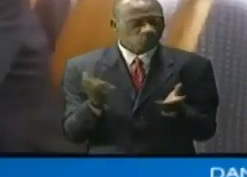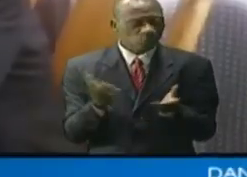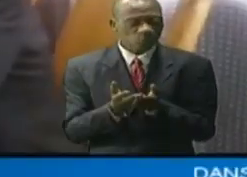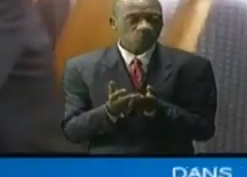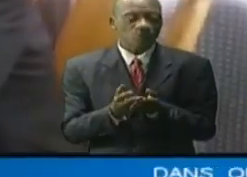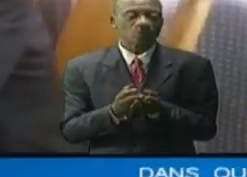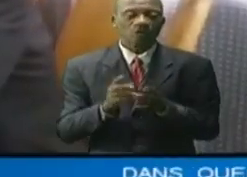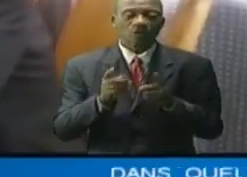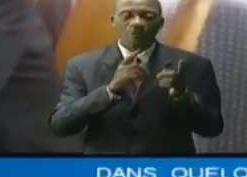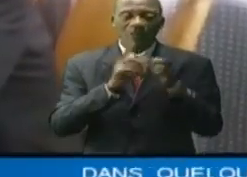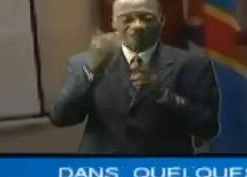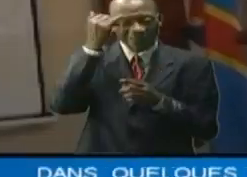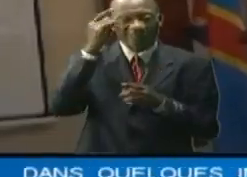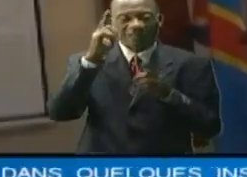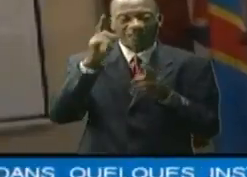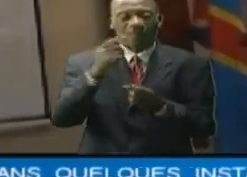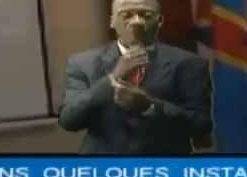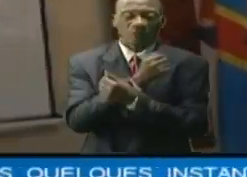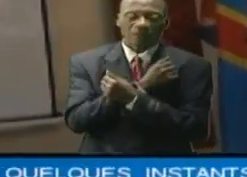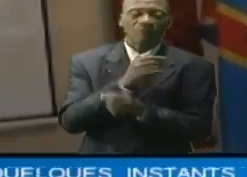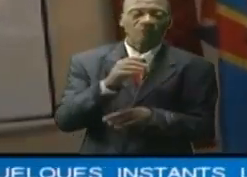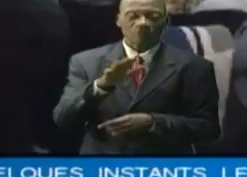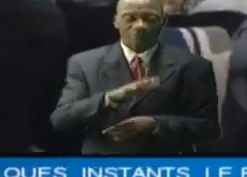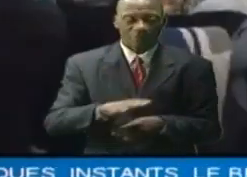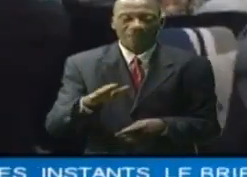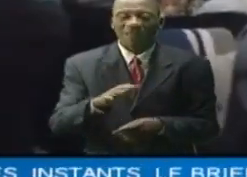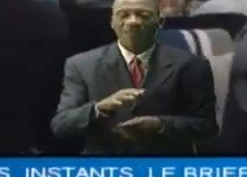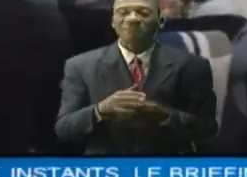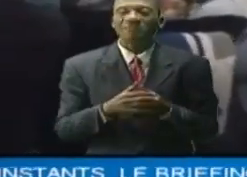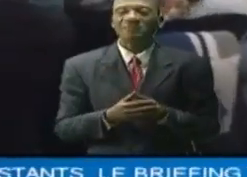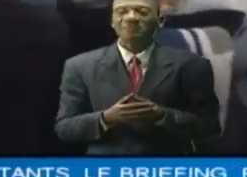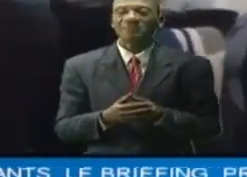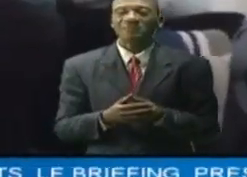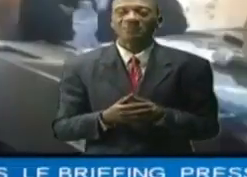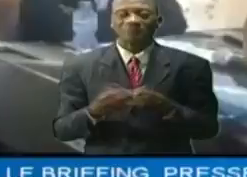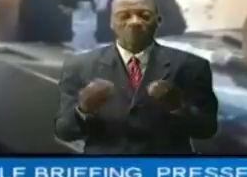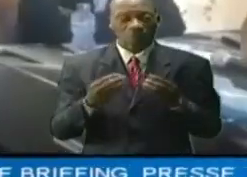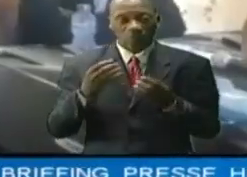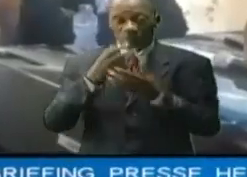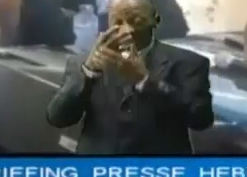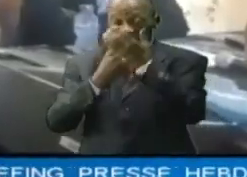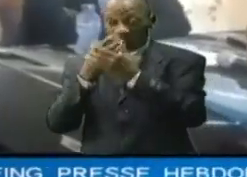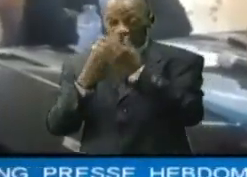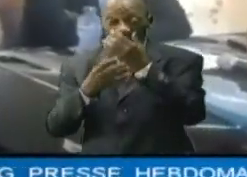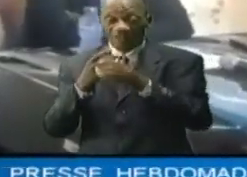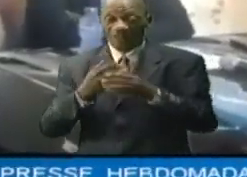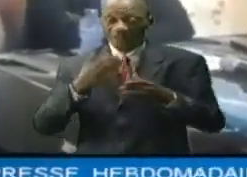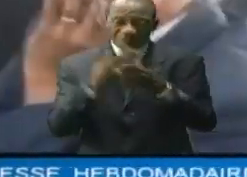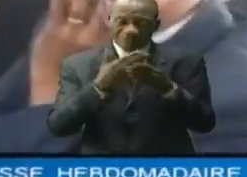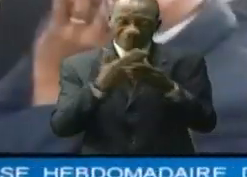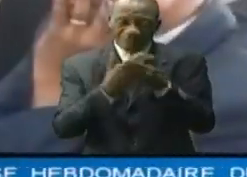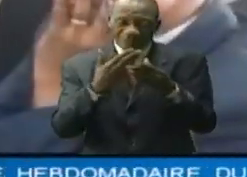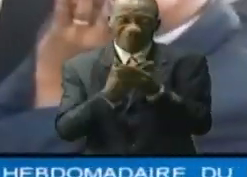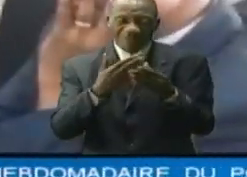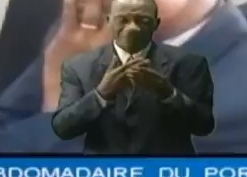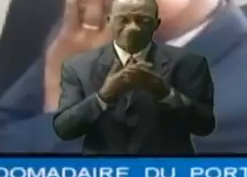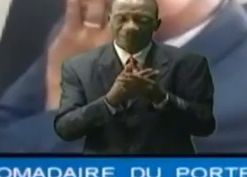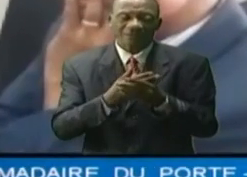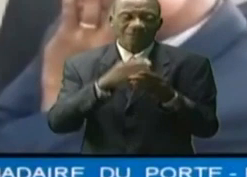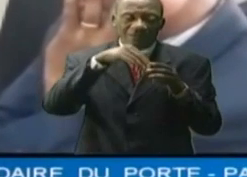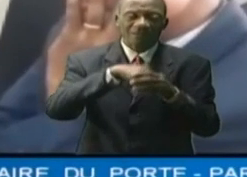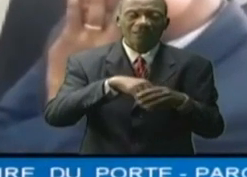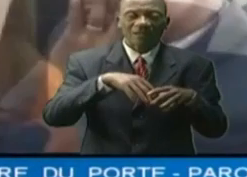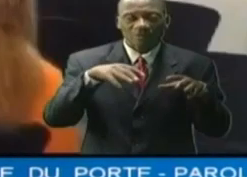sursaut patriotique face à la forfaiture du Rwanda dans l'est de la RDC, tout en, pour certains intervenants,